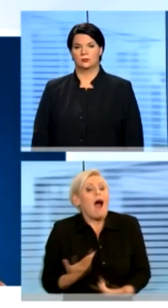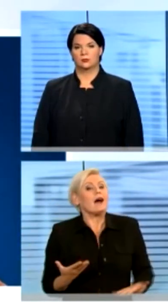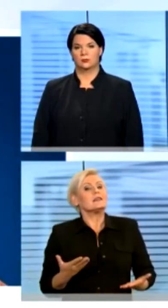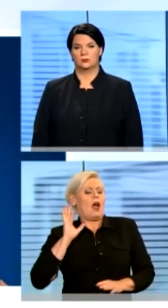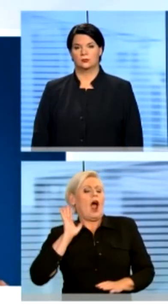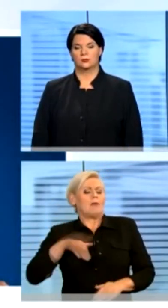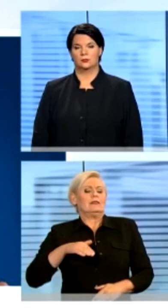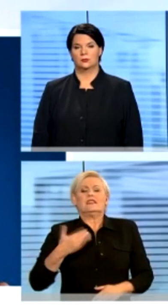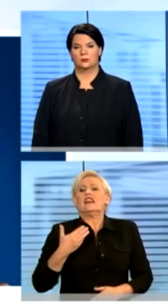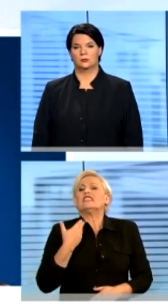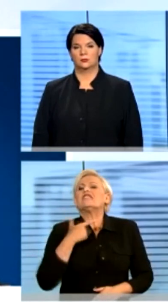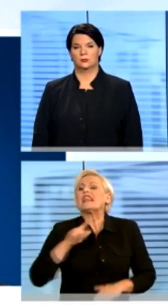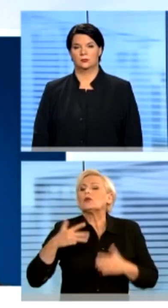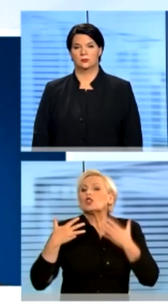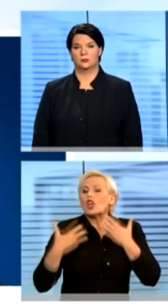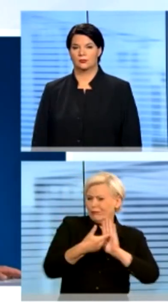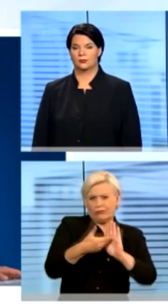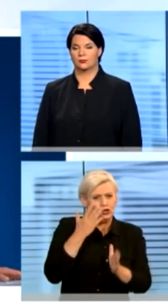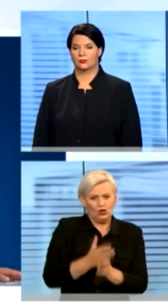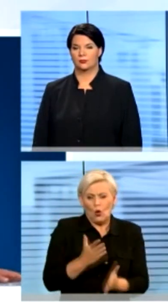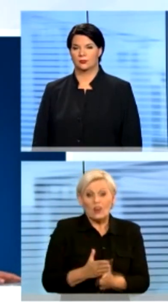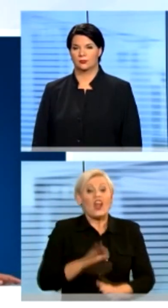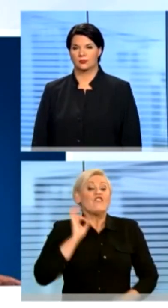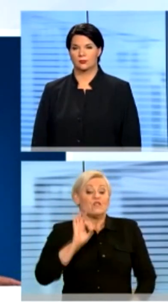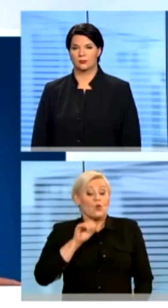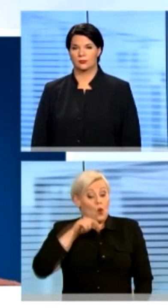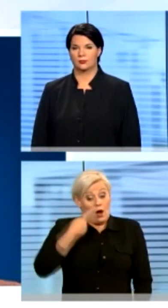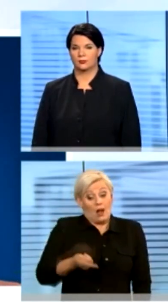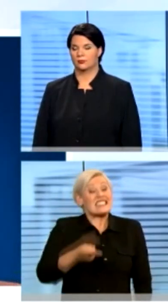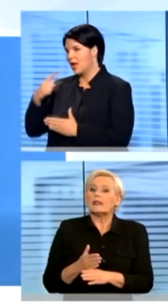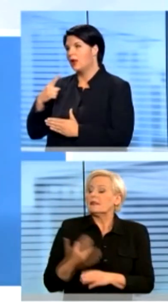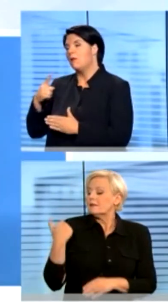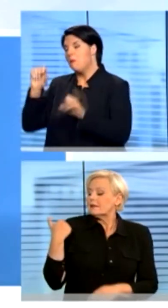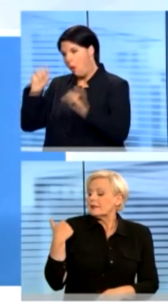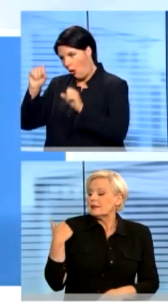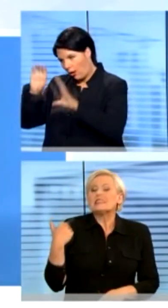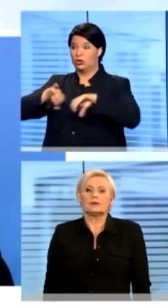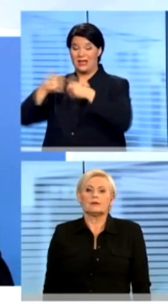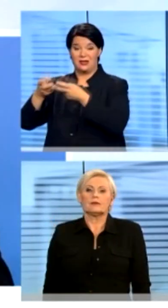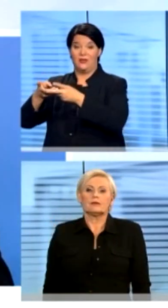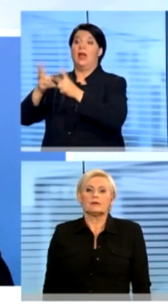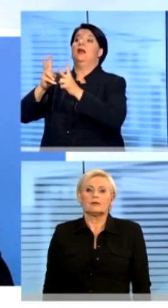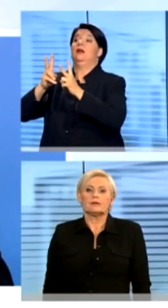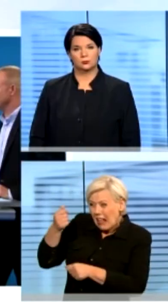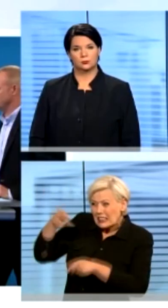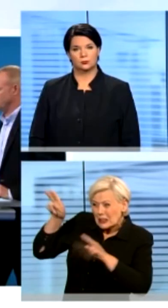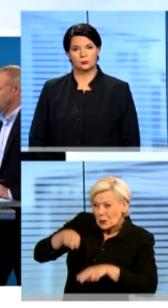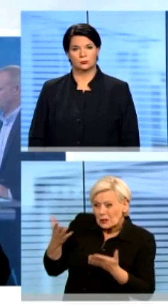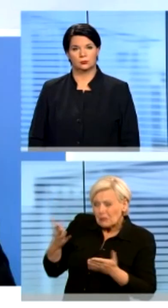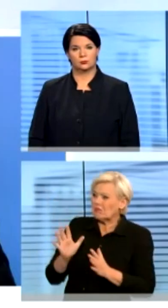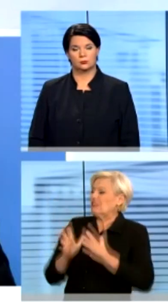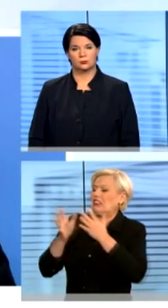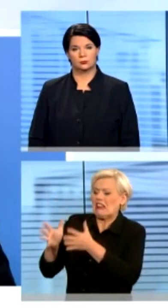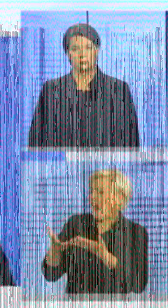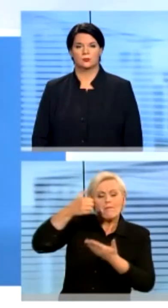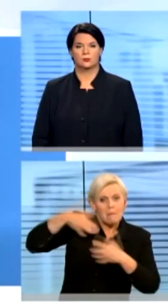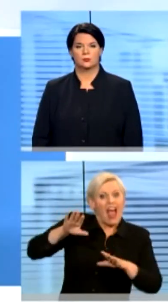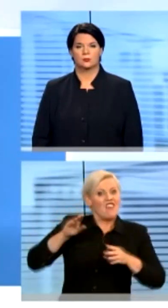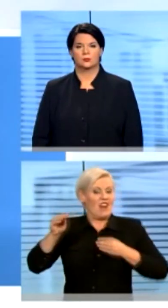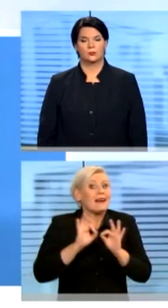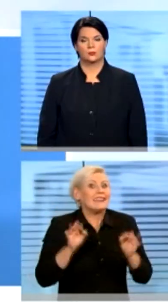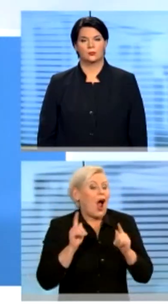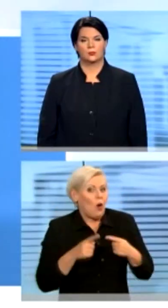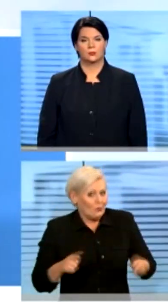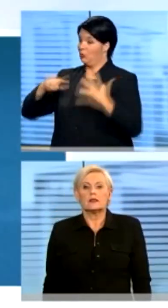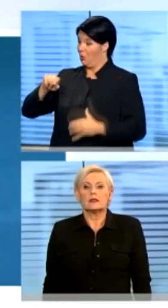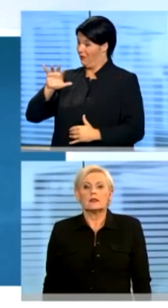2008, 2009, 262 Milliarden. 2015, 16, 2012. 27%. 10 Jahre, 80 Jahre. 7